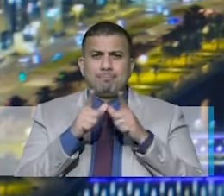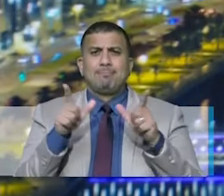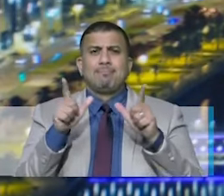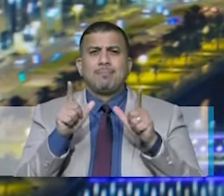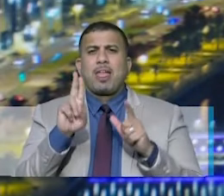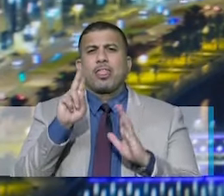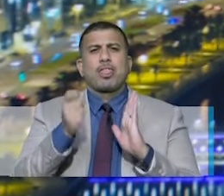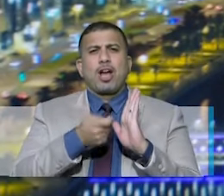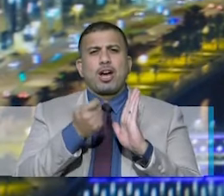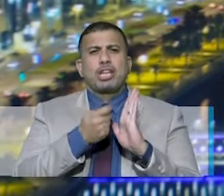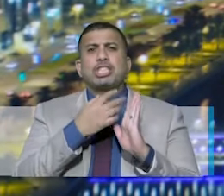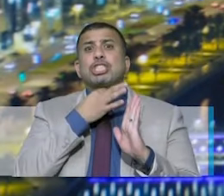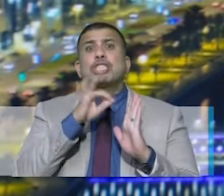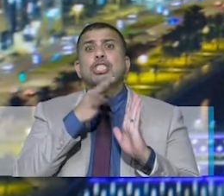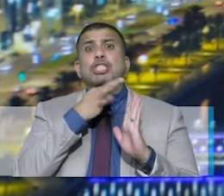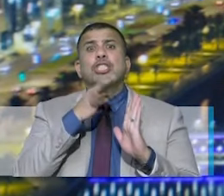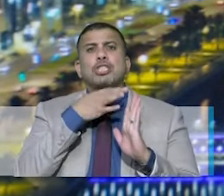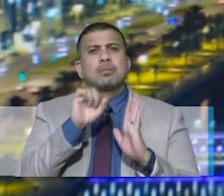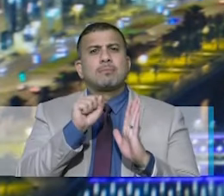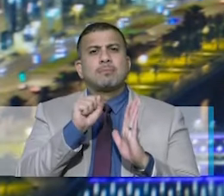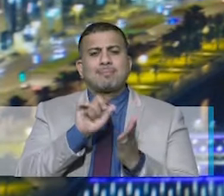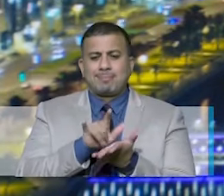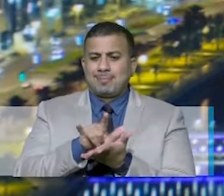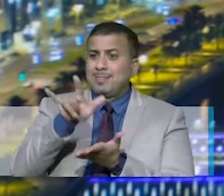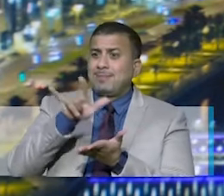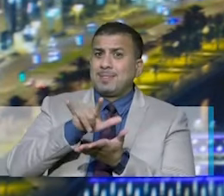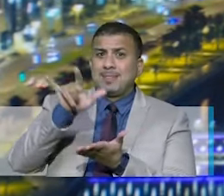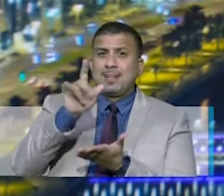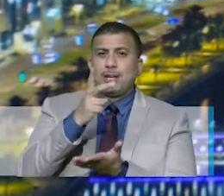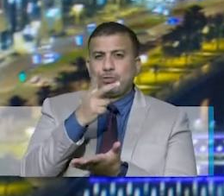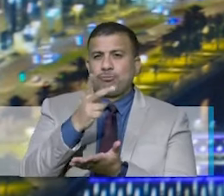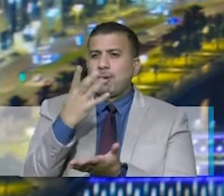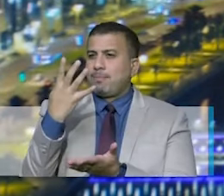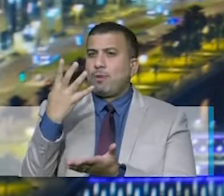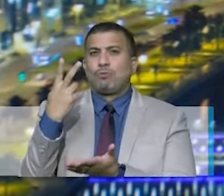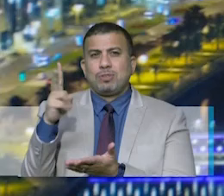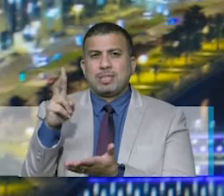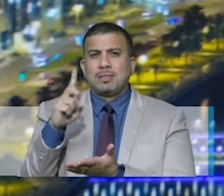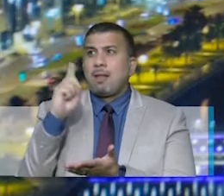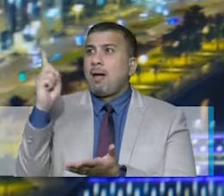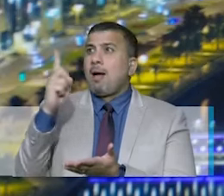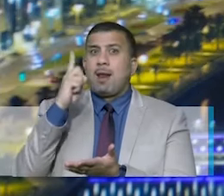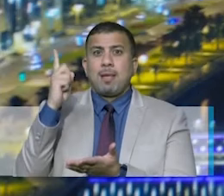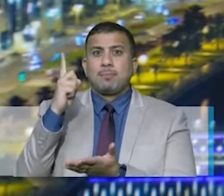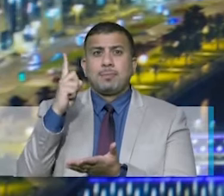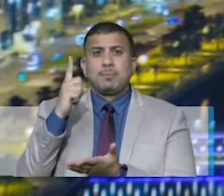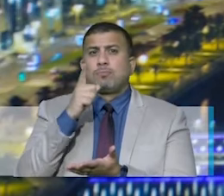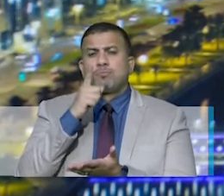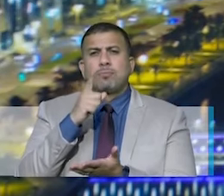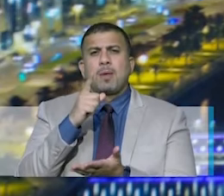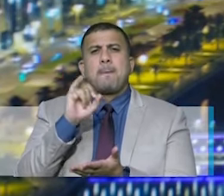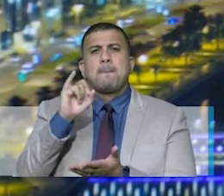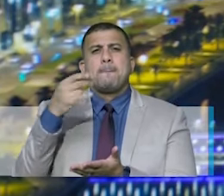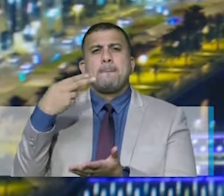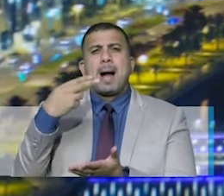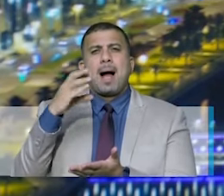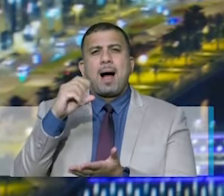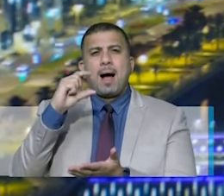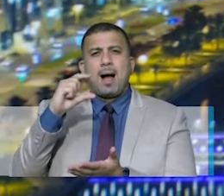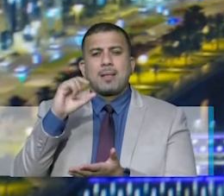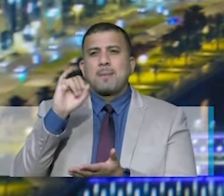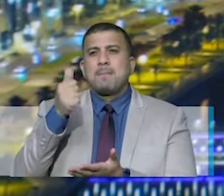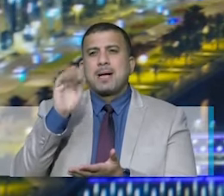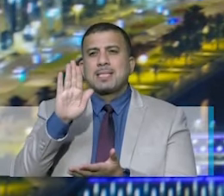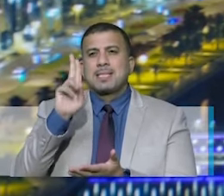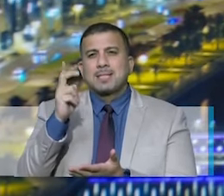كشف احدث تقارير اتجاهات قطاع السفر 2024 العالمي الذي يصدره معهد ماستر كارد